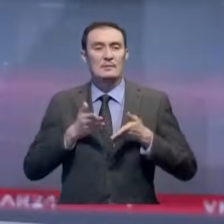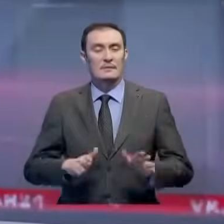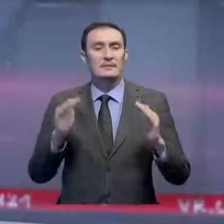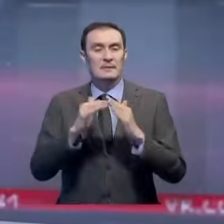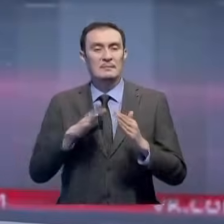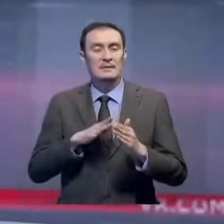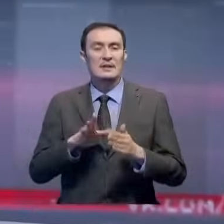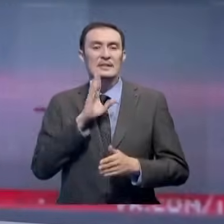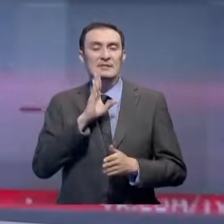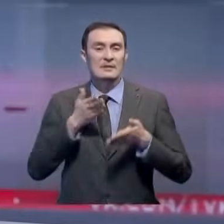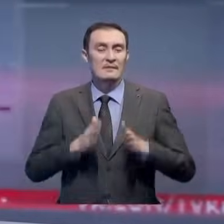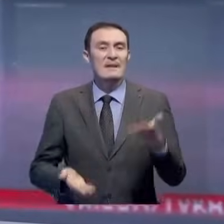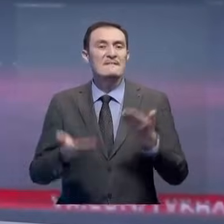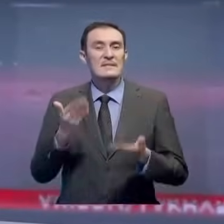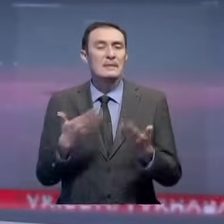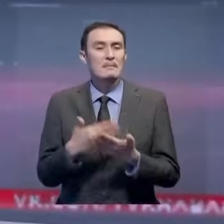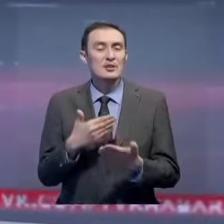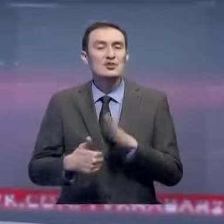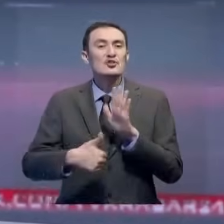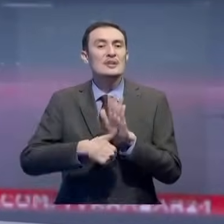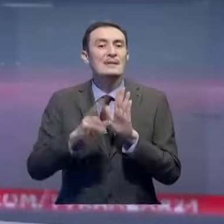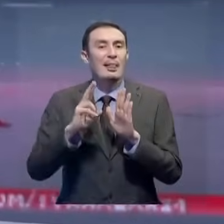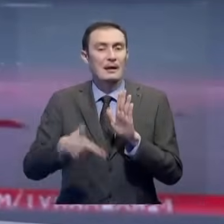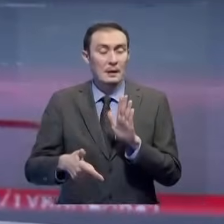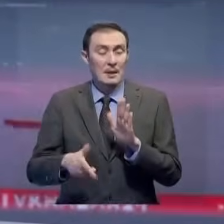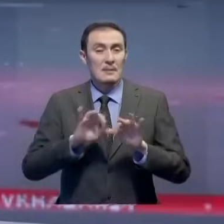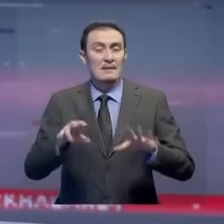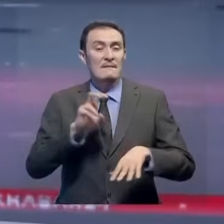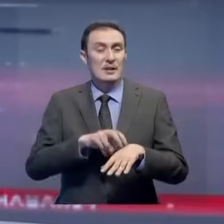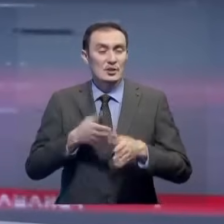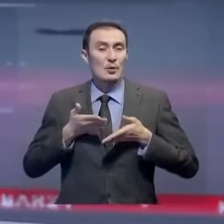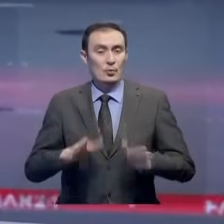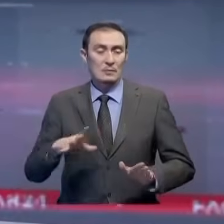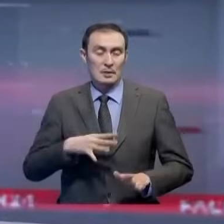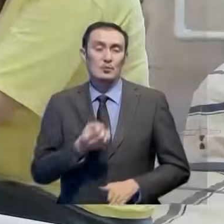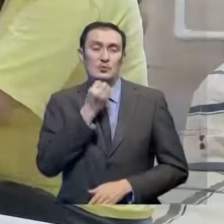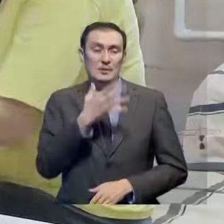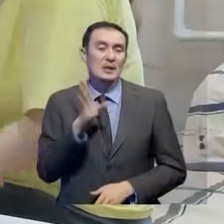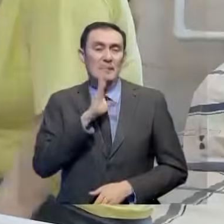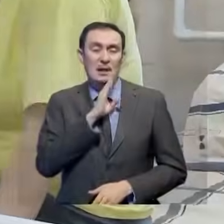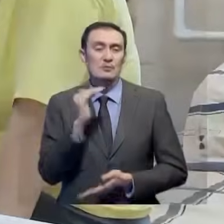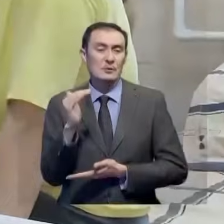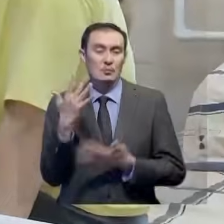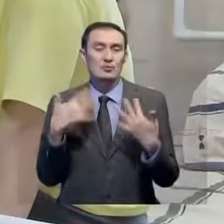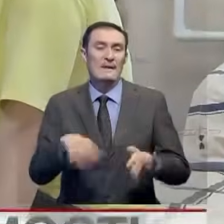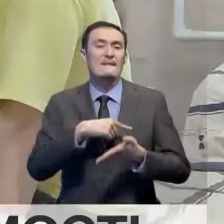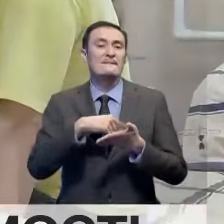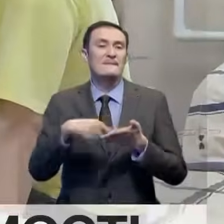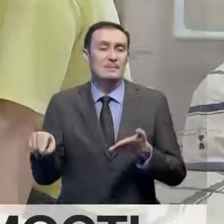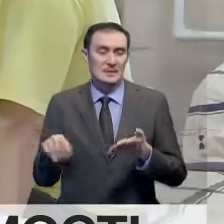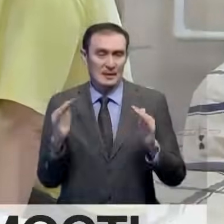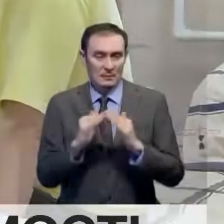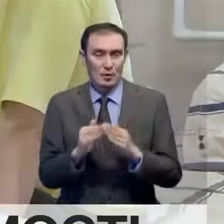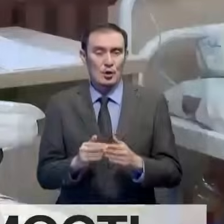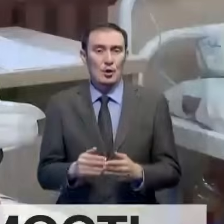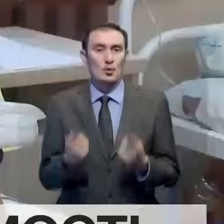свет появилась девочка весом почти 6 килограммов. По словам врачей, роды прошли успешно, и маму с ребенком уже выписали.